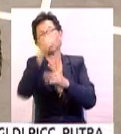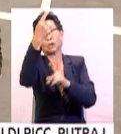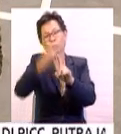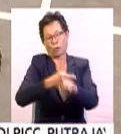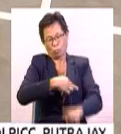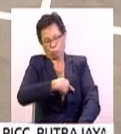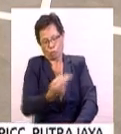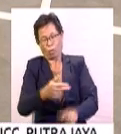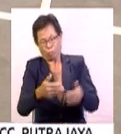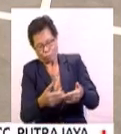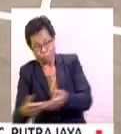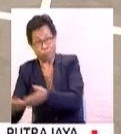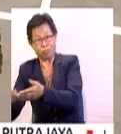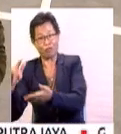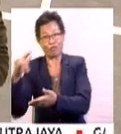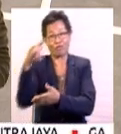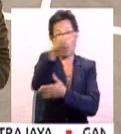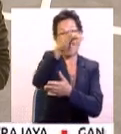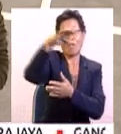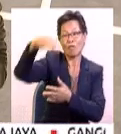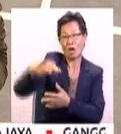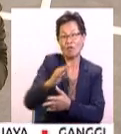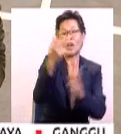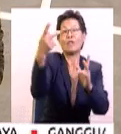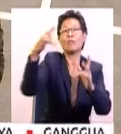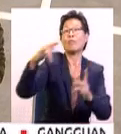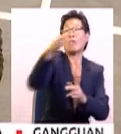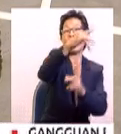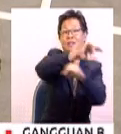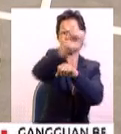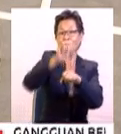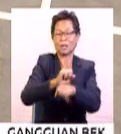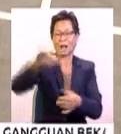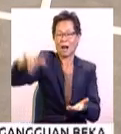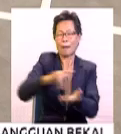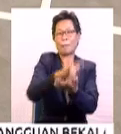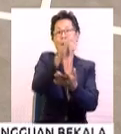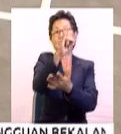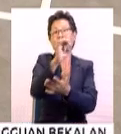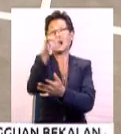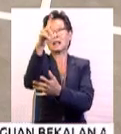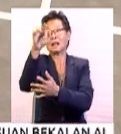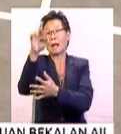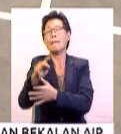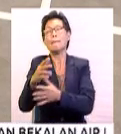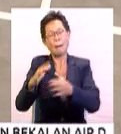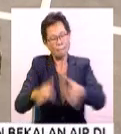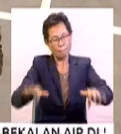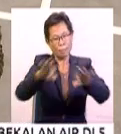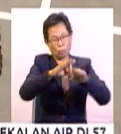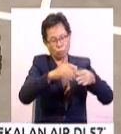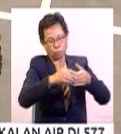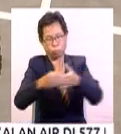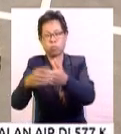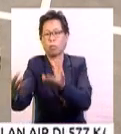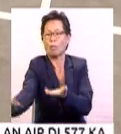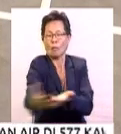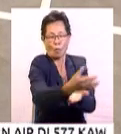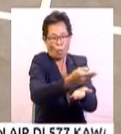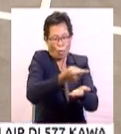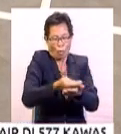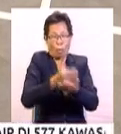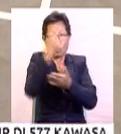Justru penyambungan semula penerbangan Firefly ke Singapura di lapangan terbang Seletar adalah penting untuk kembali memacu pendapatan syarikat